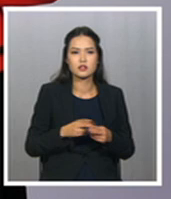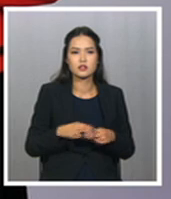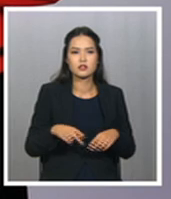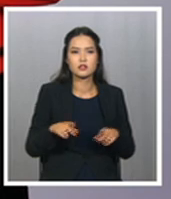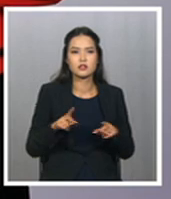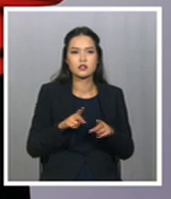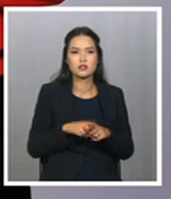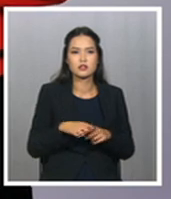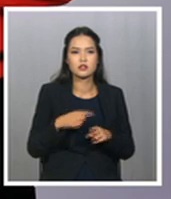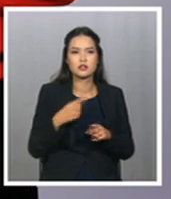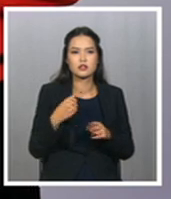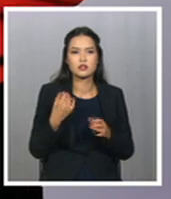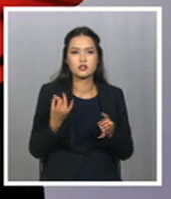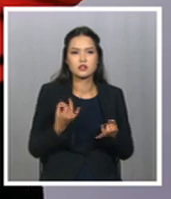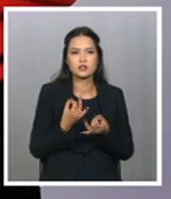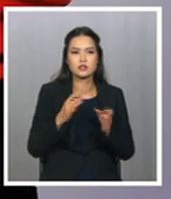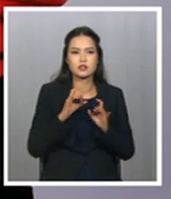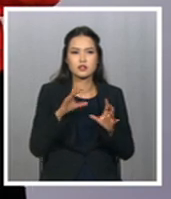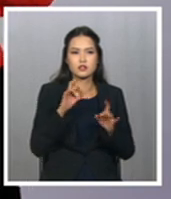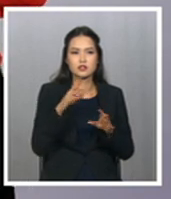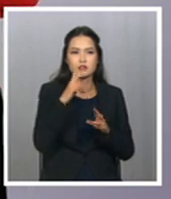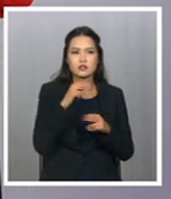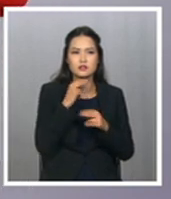қызықты мәліметтерге назар аударып көрейікші.